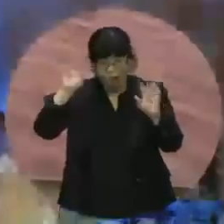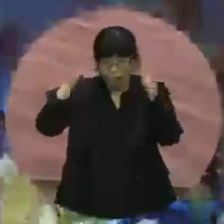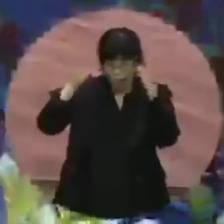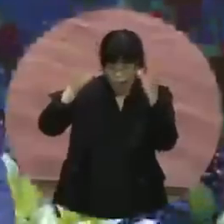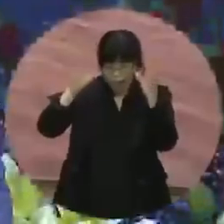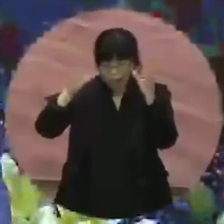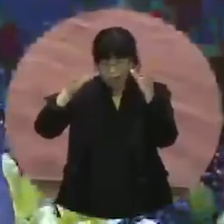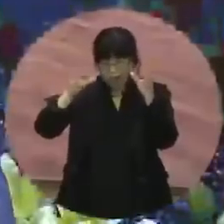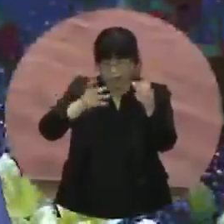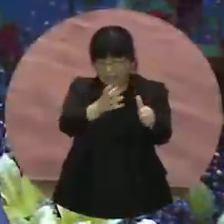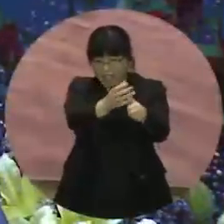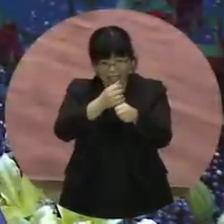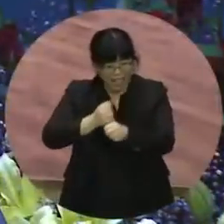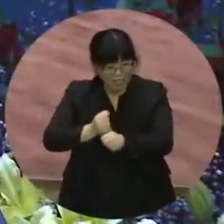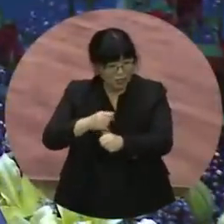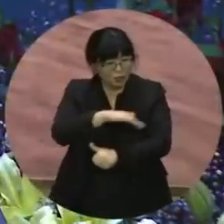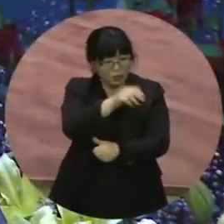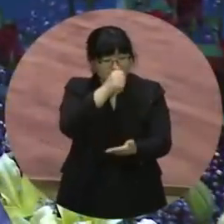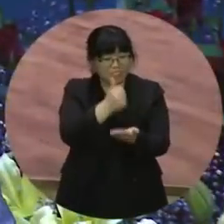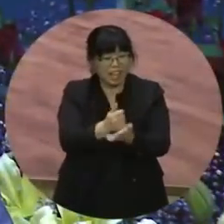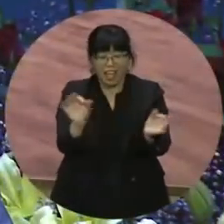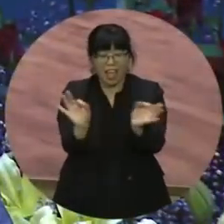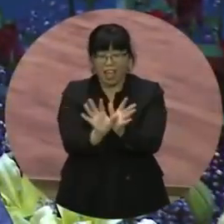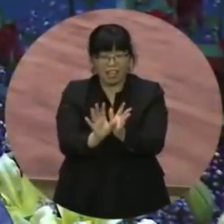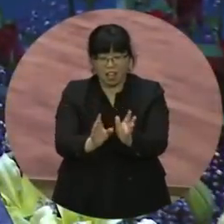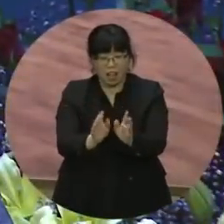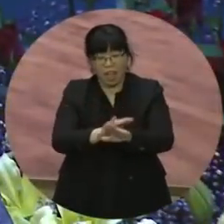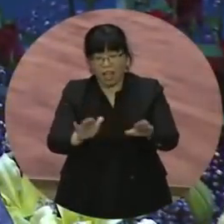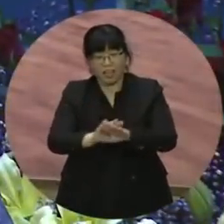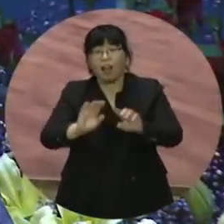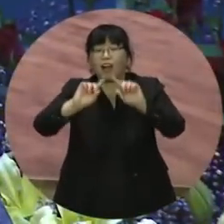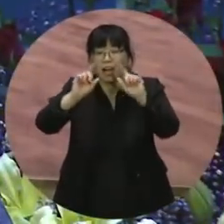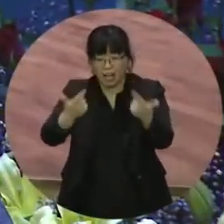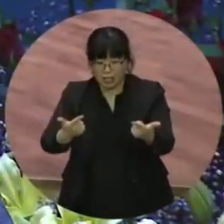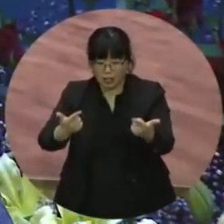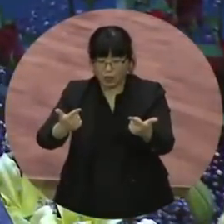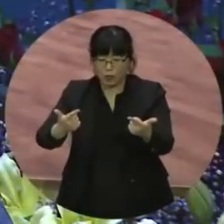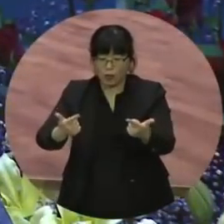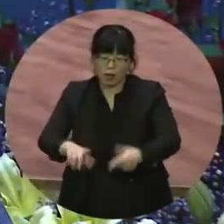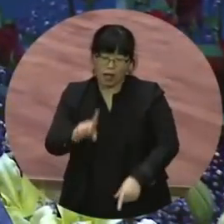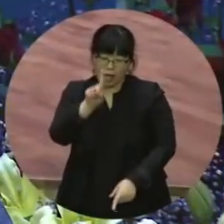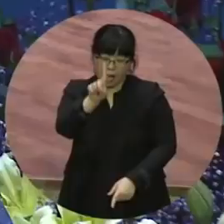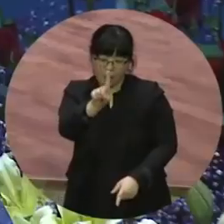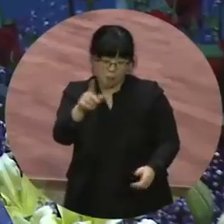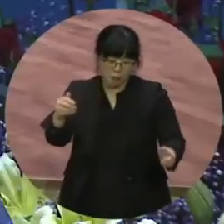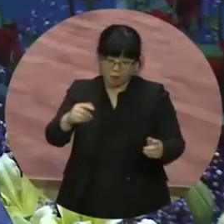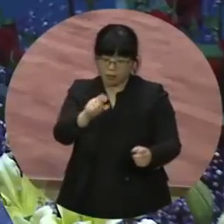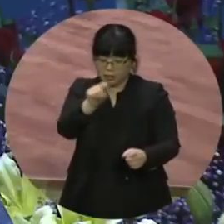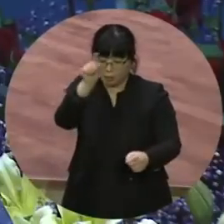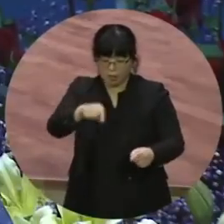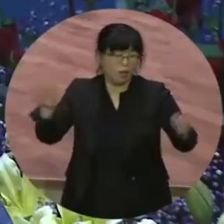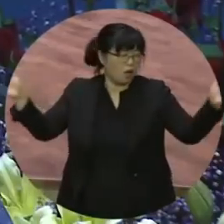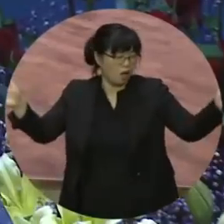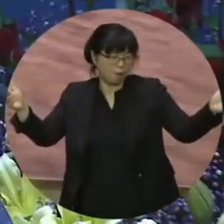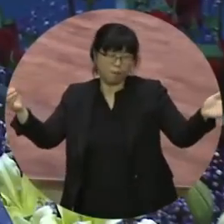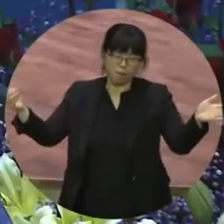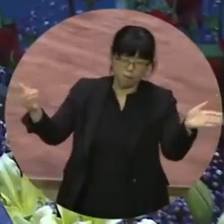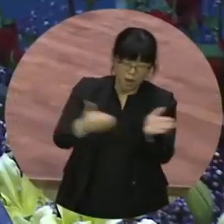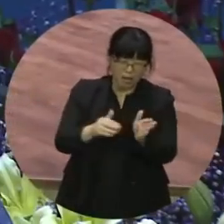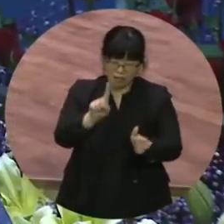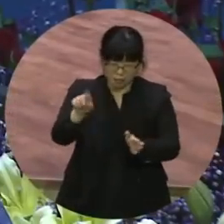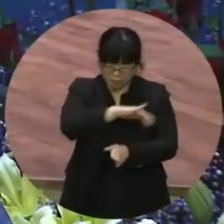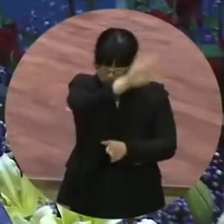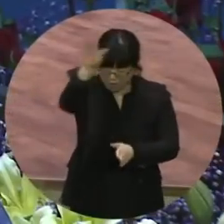이제는 더 이상 양과 소를 잡지 않아도 되게 돼 있어요. 예수